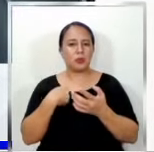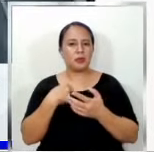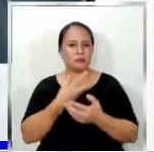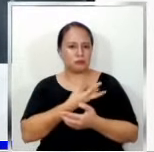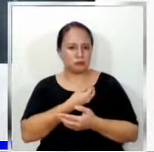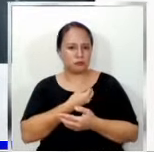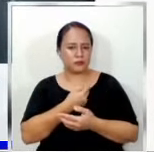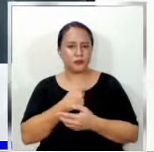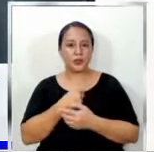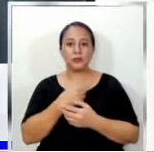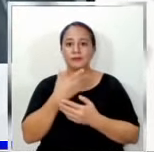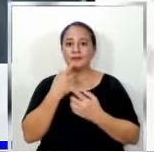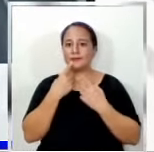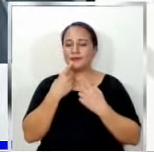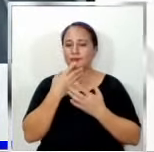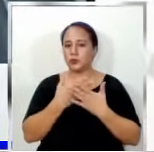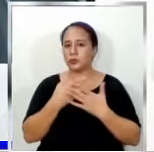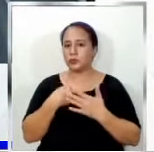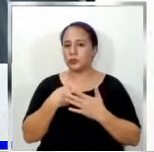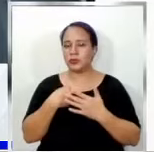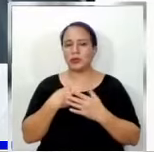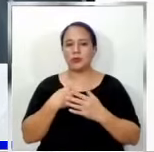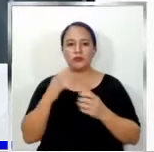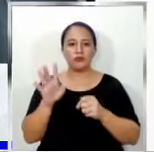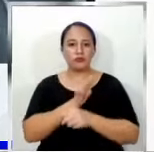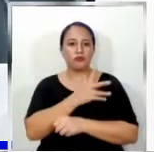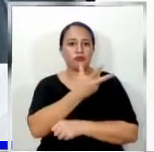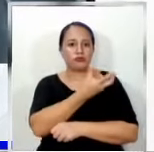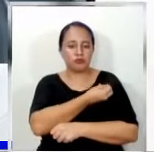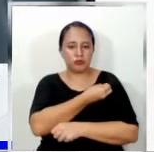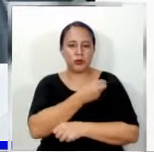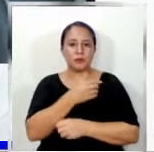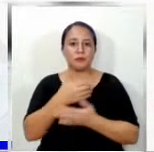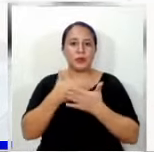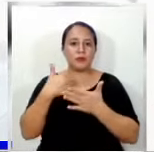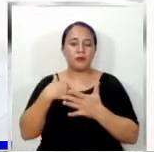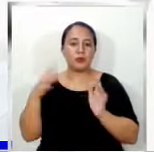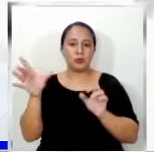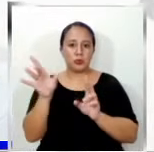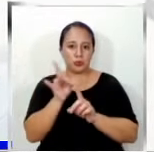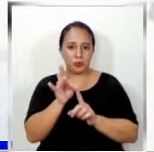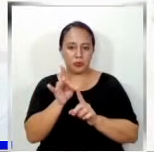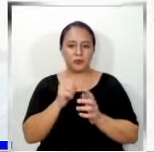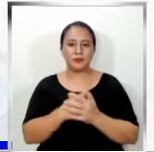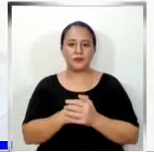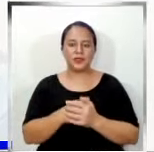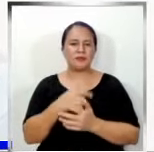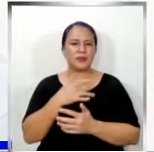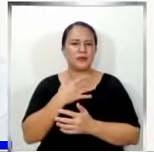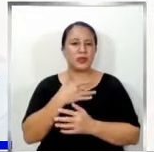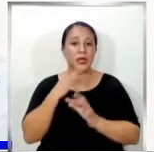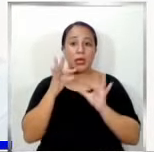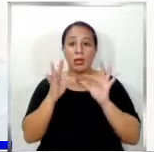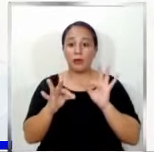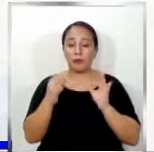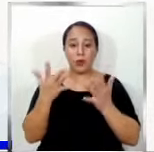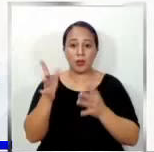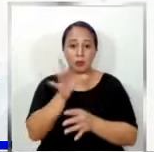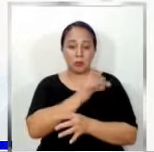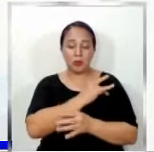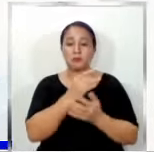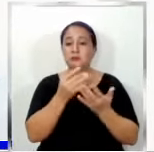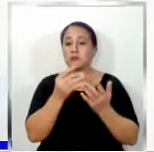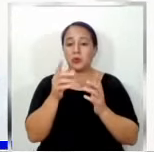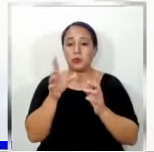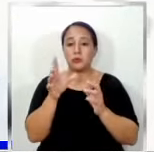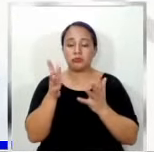Mabuti na lamang daw ay fully vaccinated na siya bago siya tamaan ng COVID. Kasi feeling ko kung wala akong bakuna, baka naging severe.